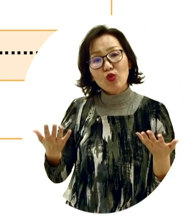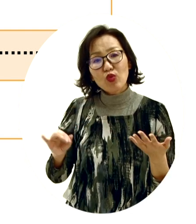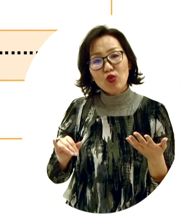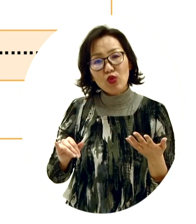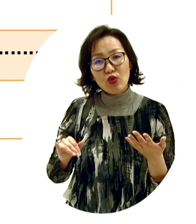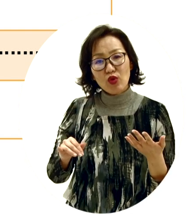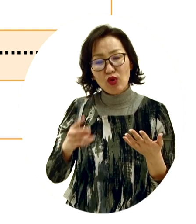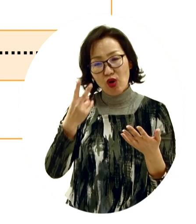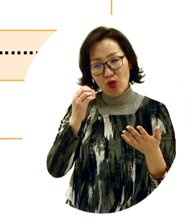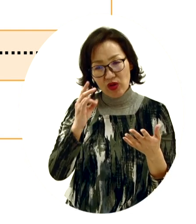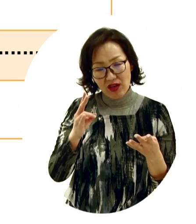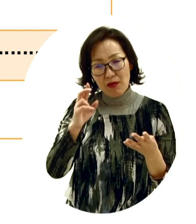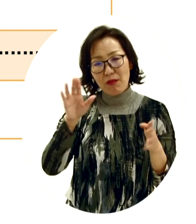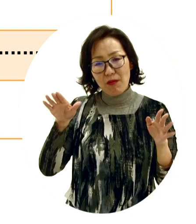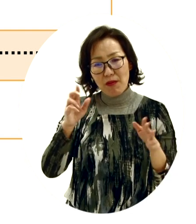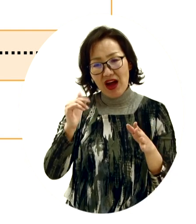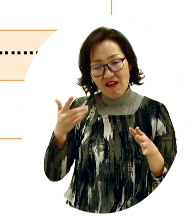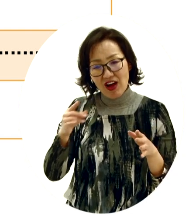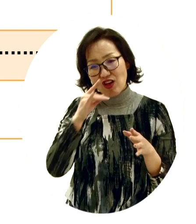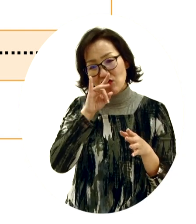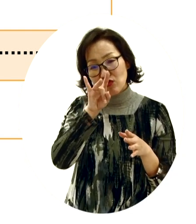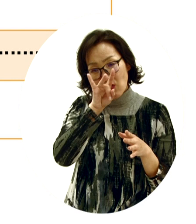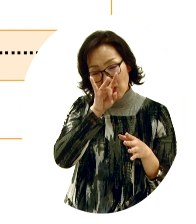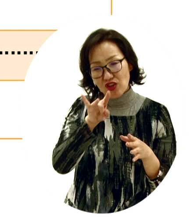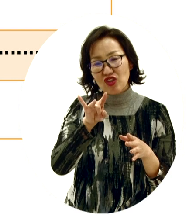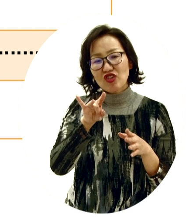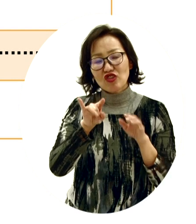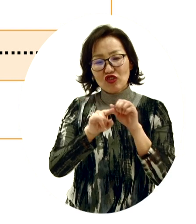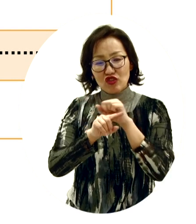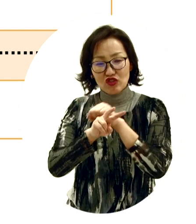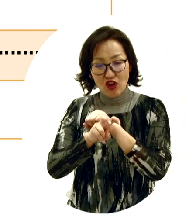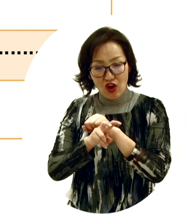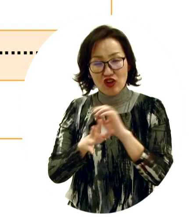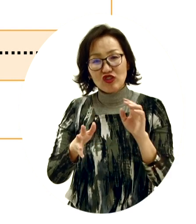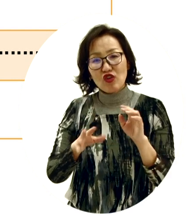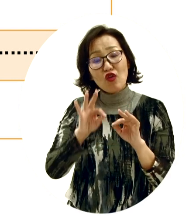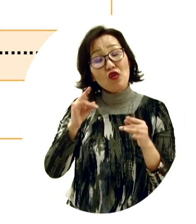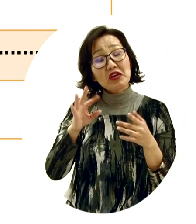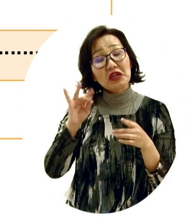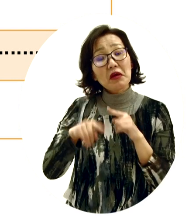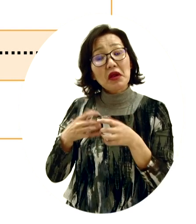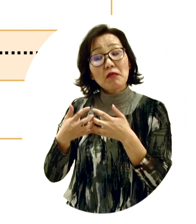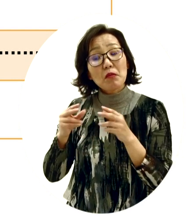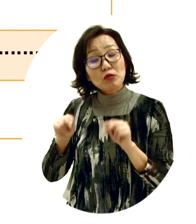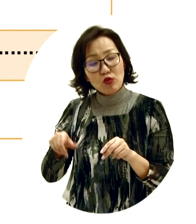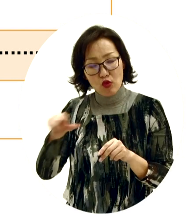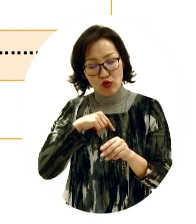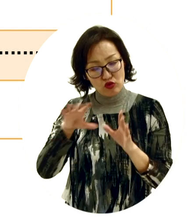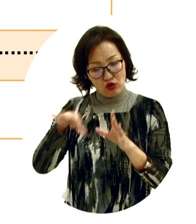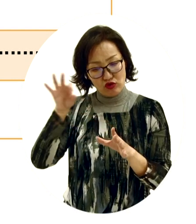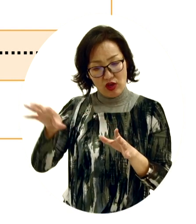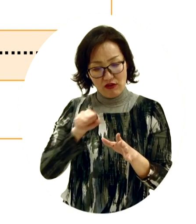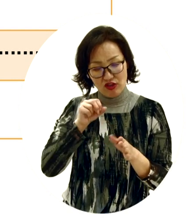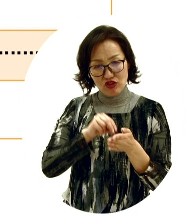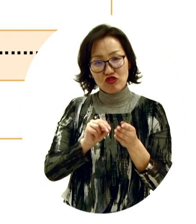бол үнэг, баавгай, зөгий, шоргоолч өөр ямар амтан байж болох вэ? Та бүхэн өөрсдөө сонголтоо